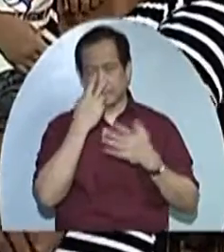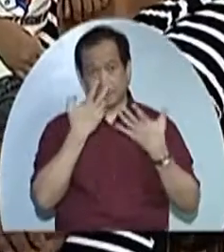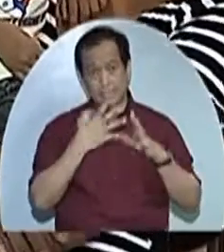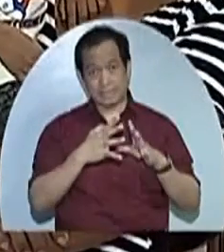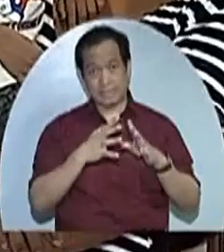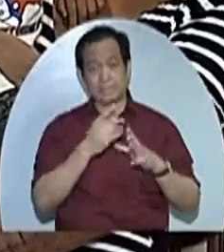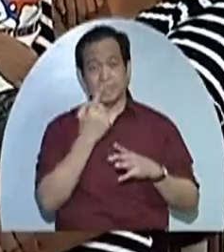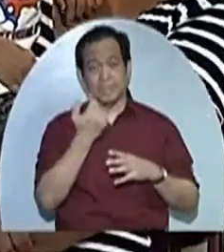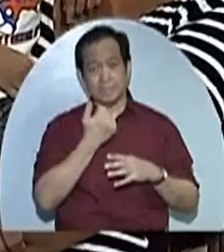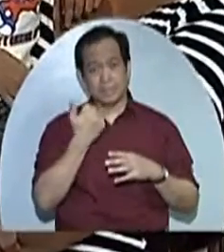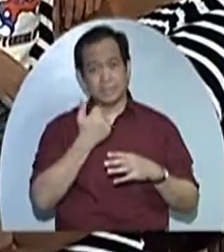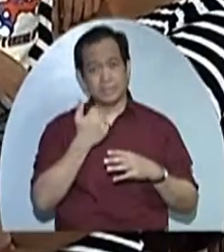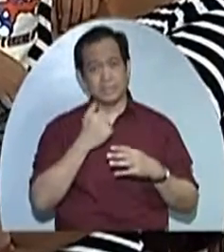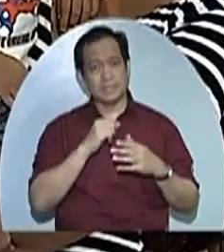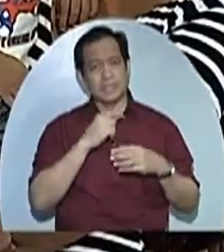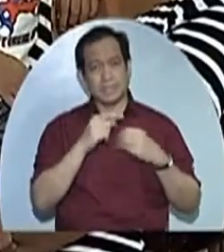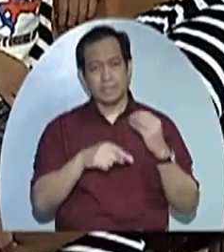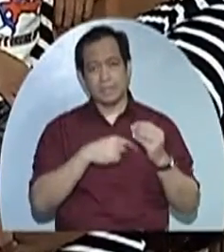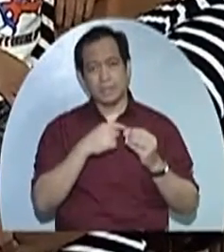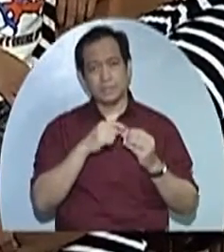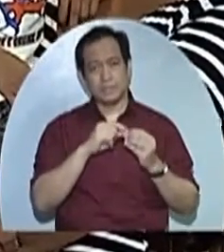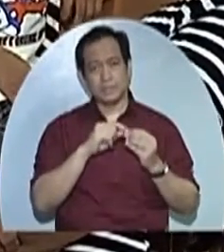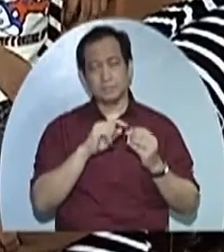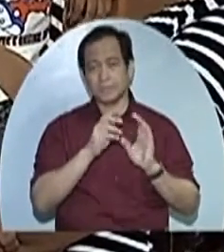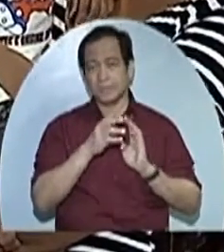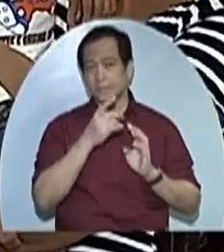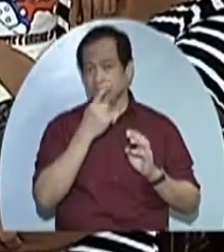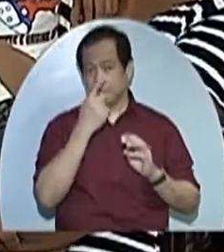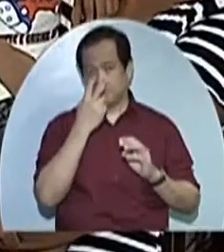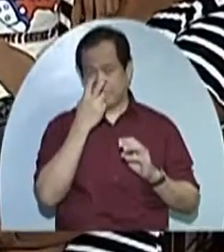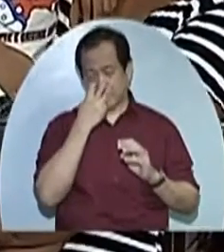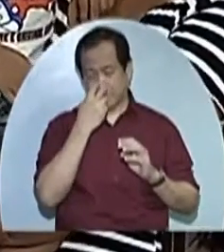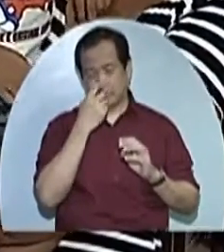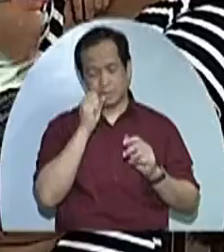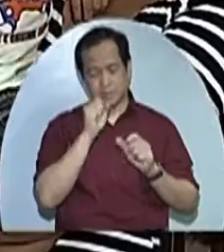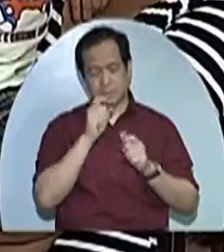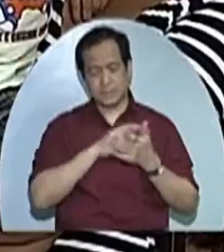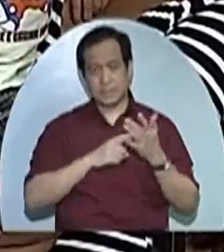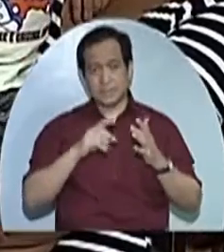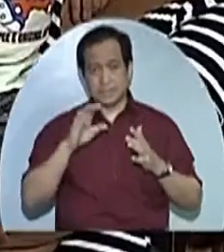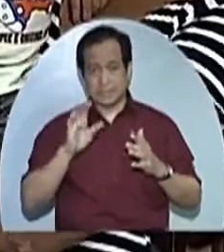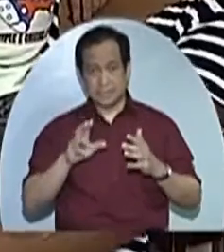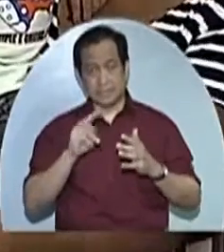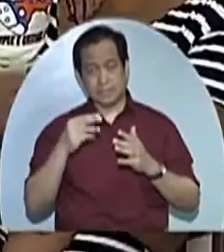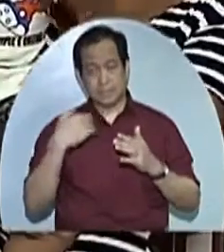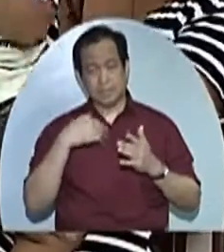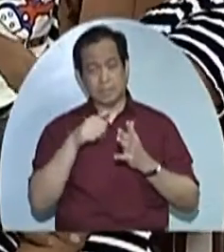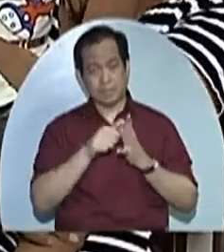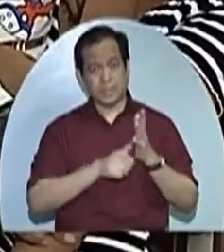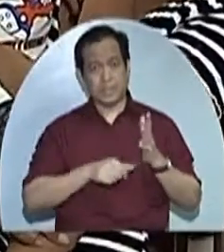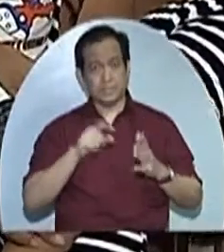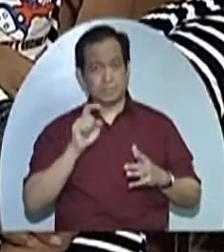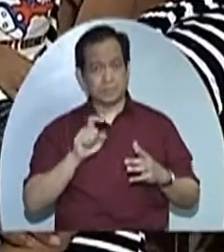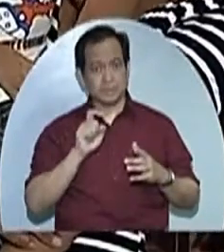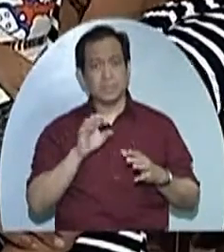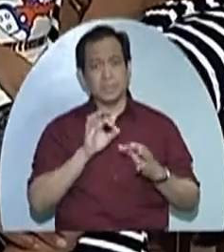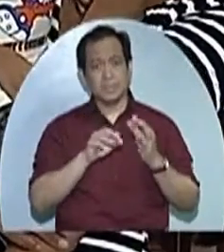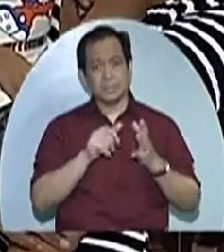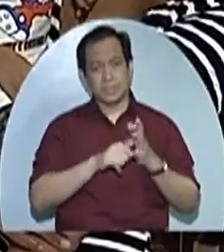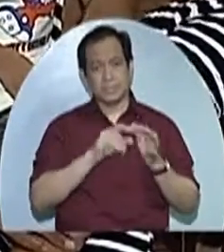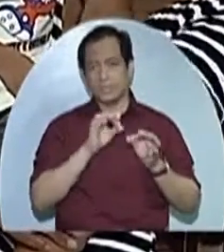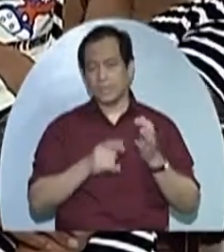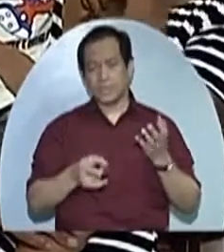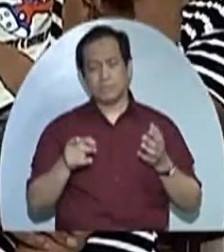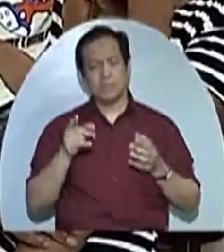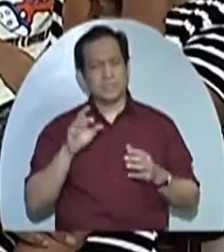isa ay nanganganib. Ang batang ito ay kinakailangan ma-operahan kaagad. Kung operasyon man at kung